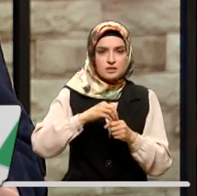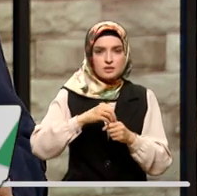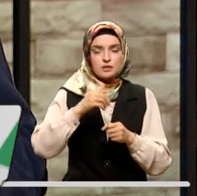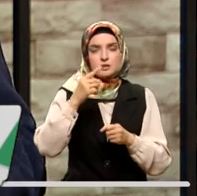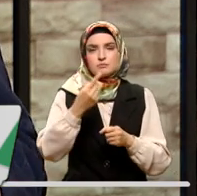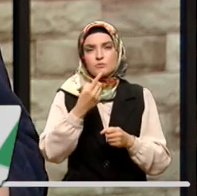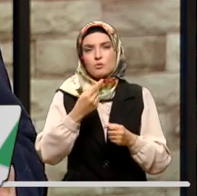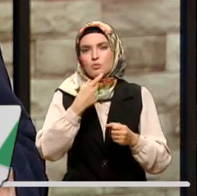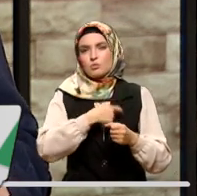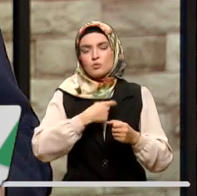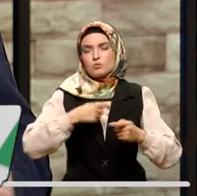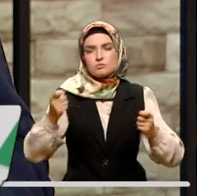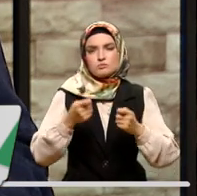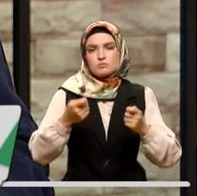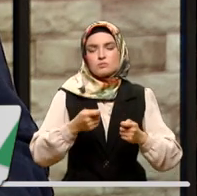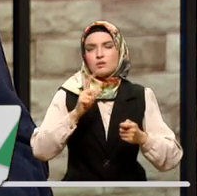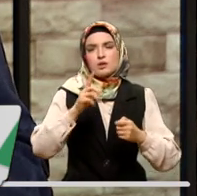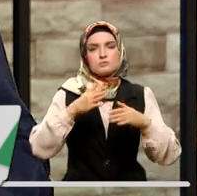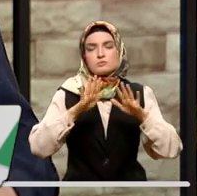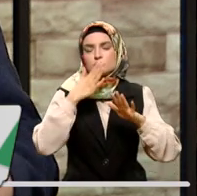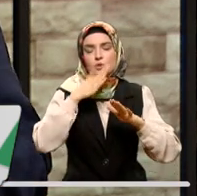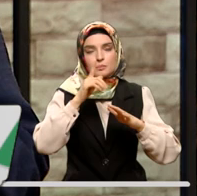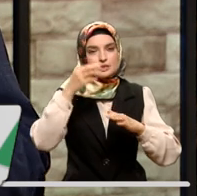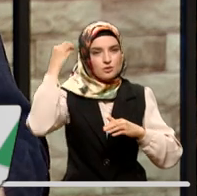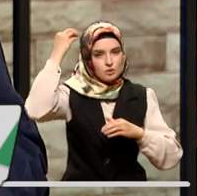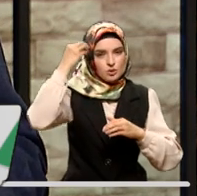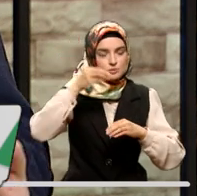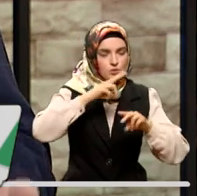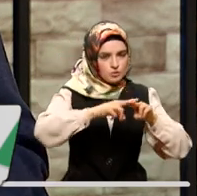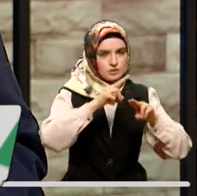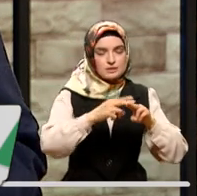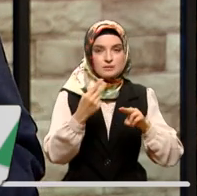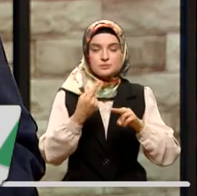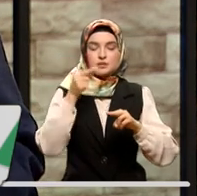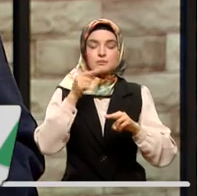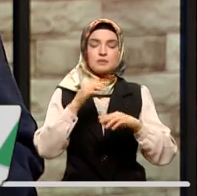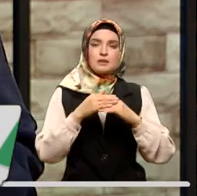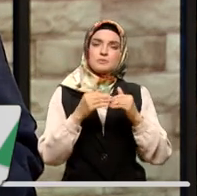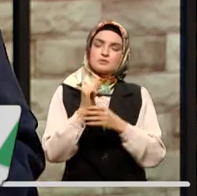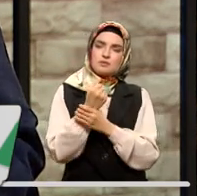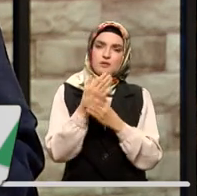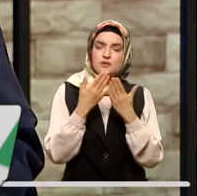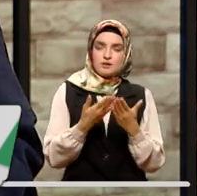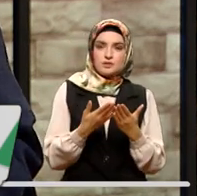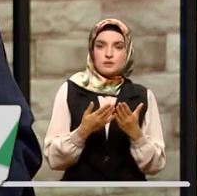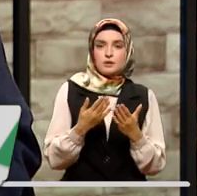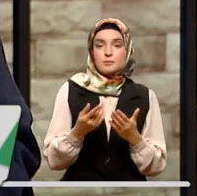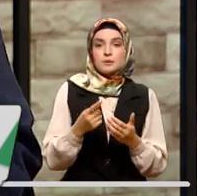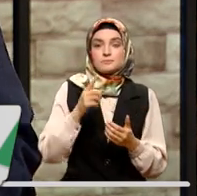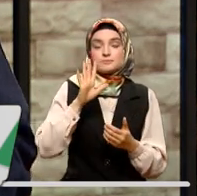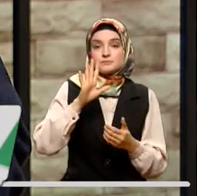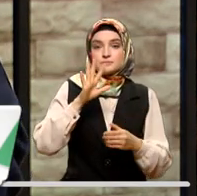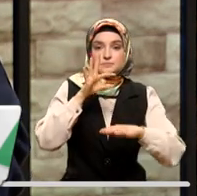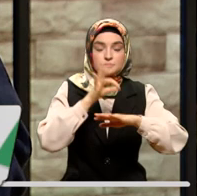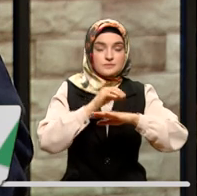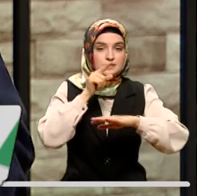gerek yok. Bir hocamızın öğretebileceği bir şey. Mesela o el becerileri de aynı şekilde, ama mesela bir de 5 dakikada sen